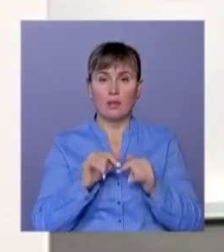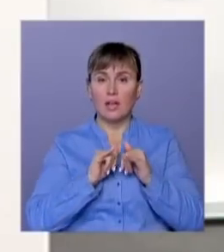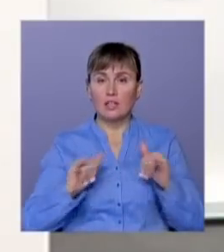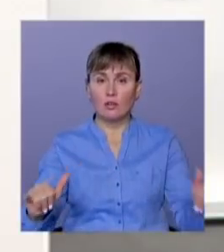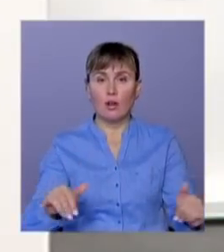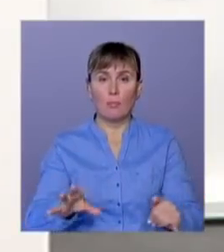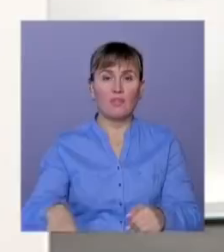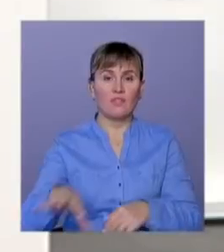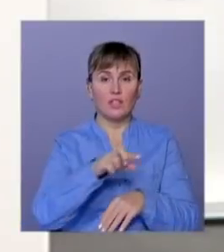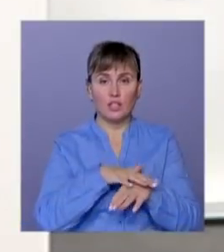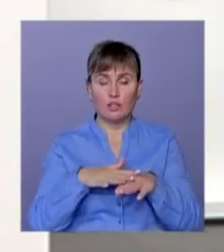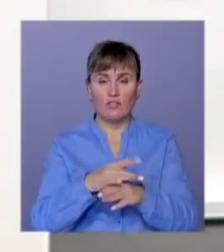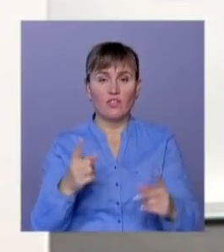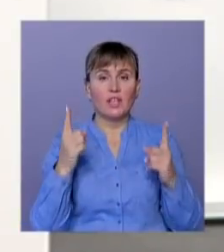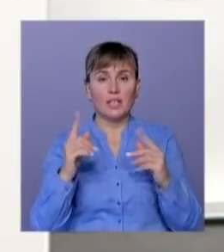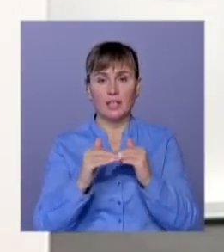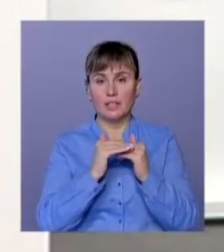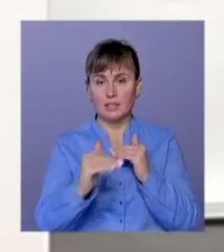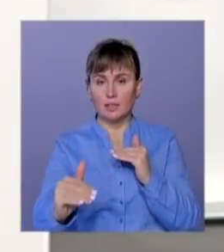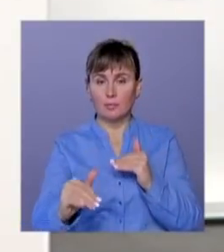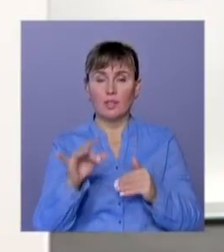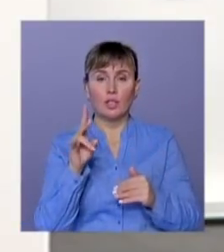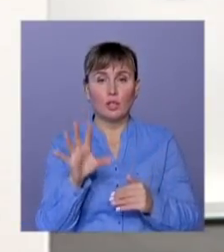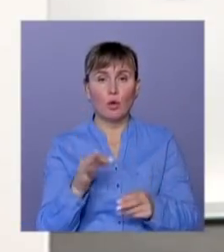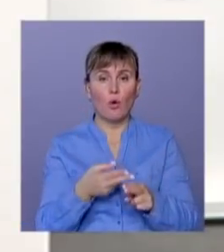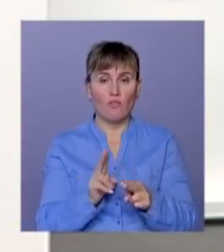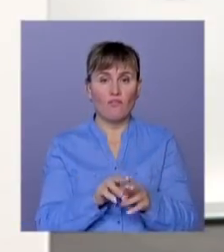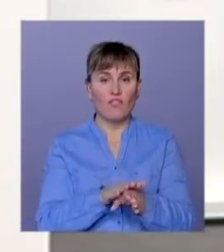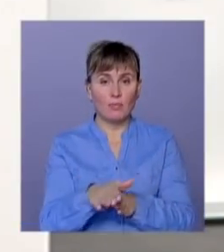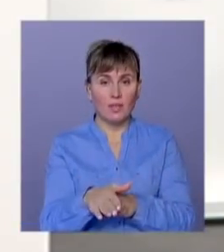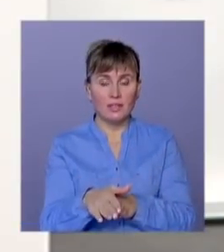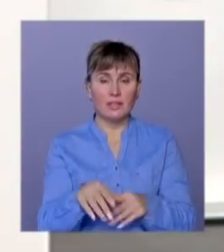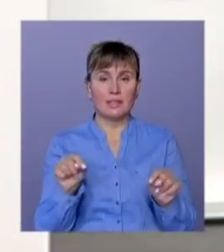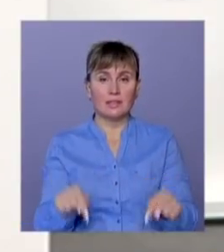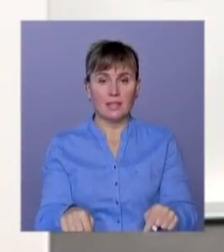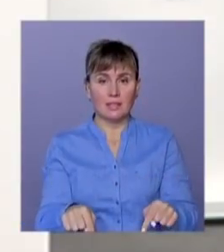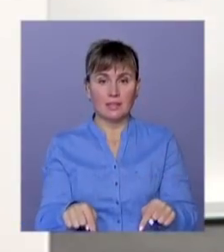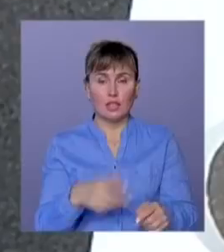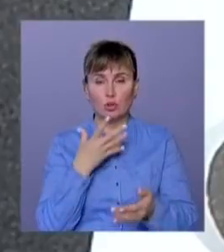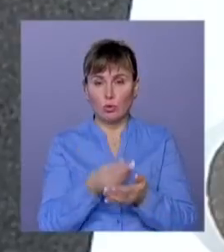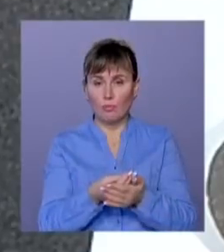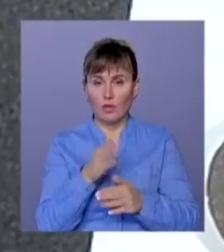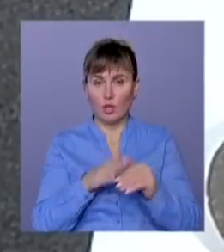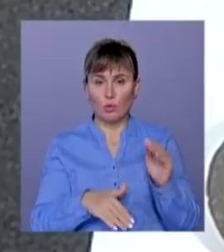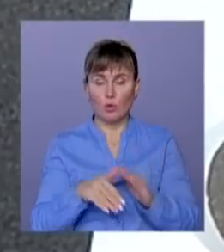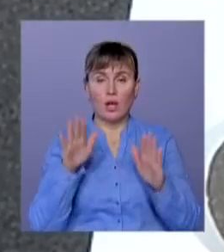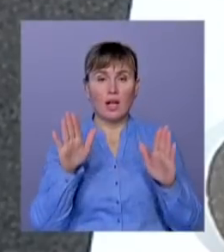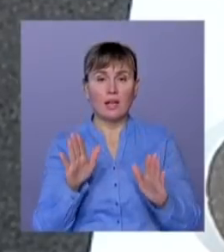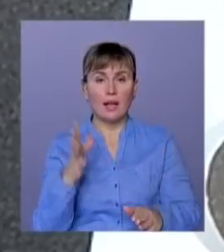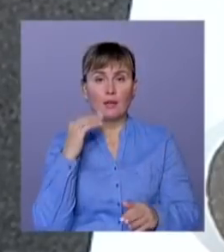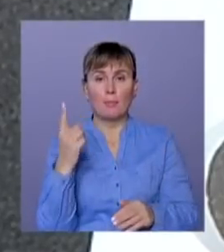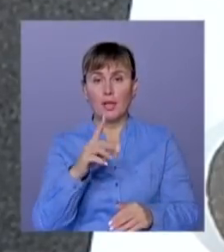территории Великой Степи, но выполненные здесь собственноручно. Галерея Алма-Аты –